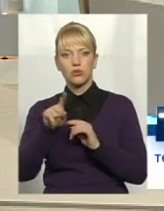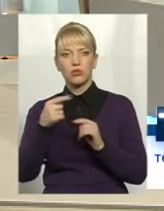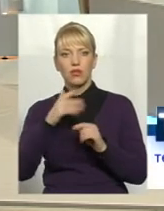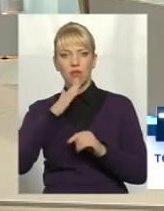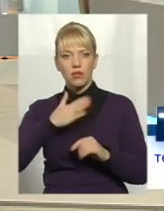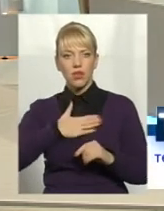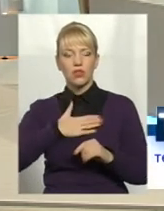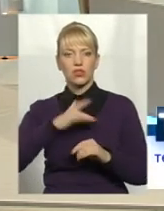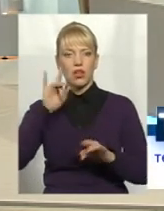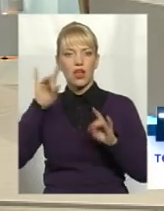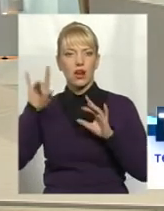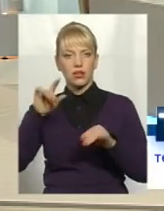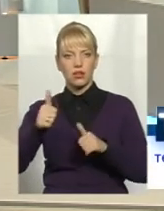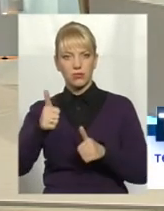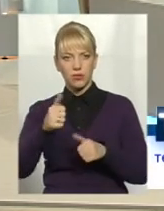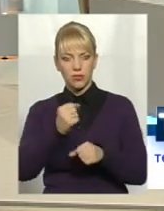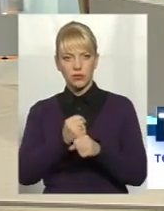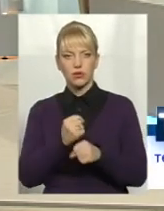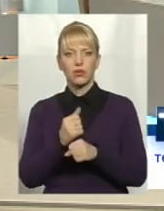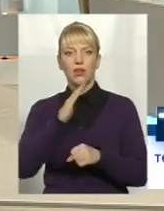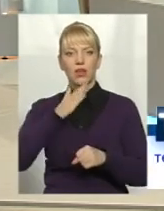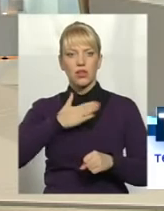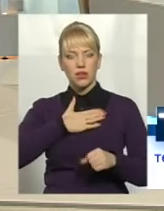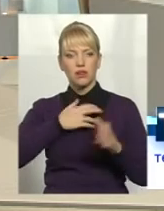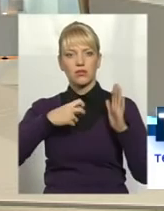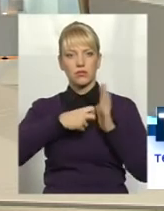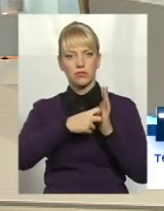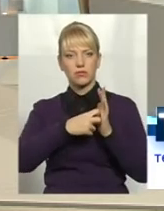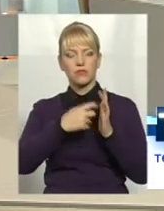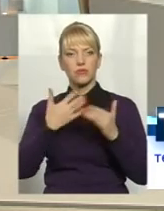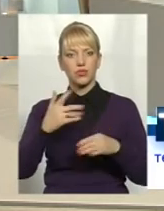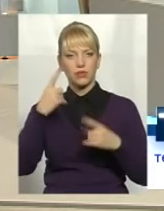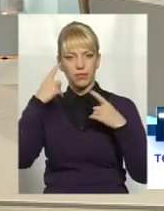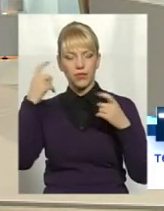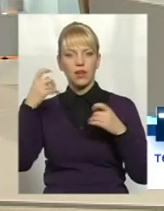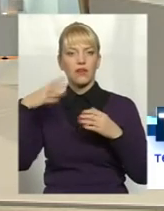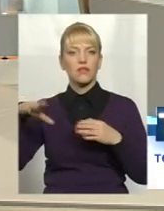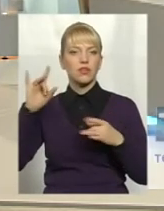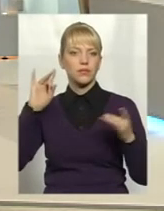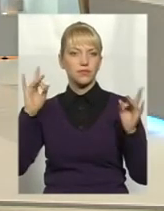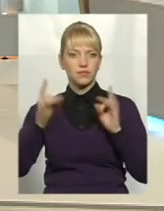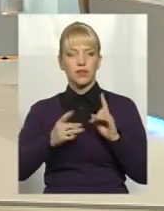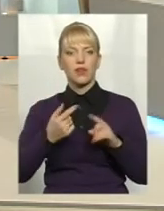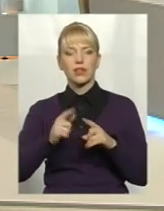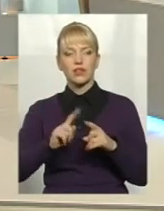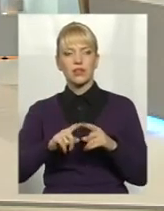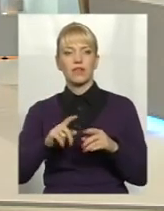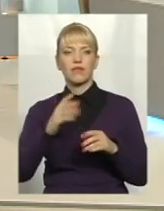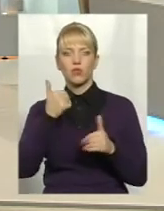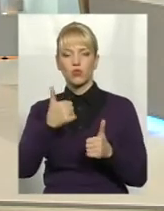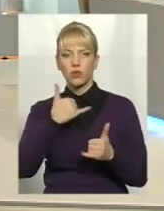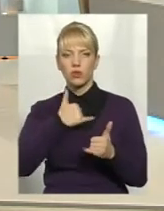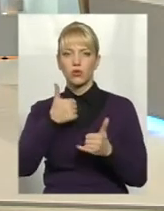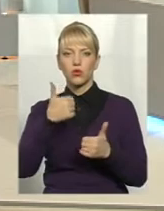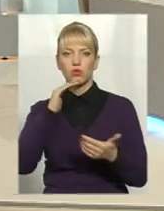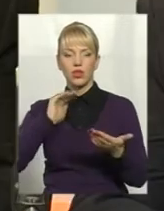так, що ми за рахунок цього, ну, за рахунок якості, ми маємо хороший збут своєї продукції. Ну,